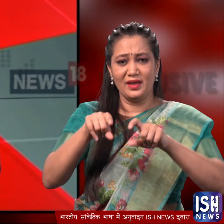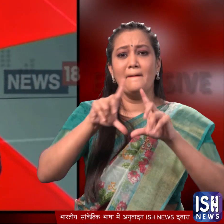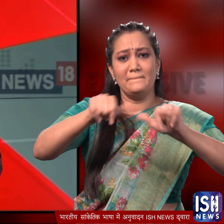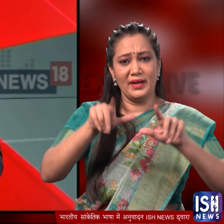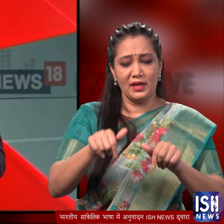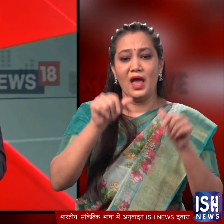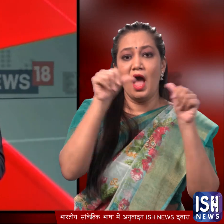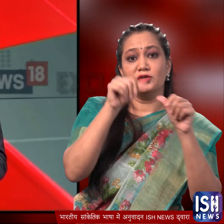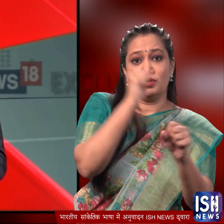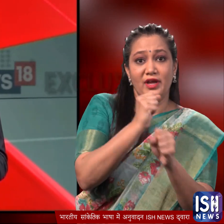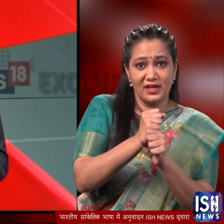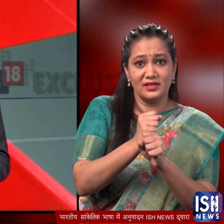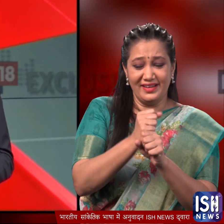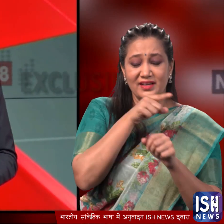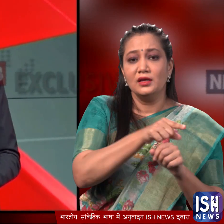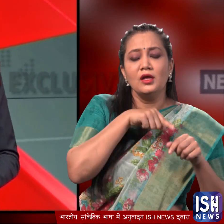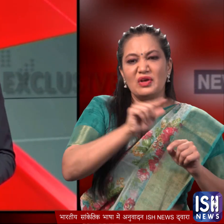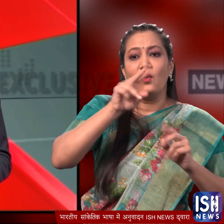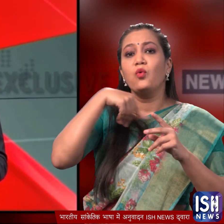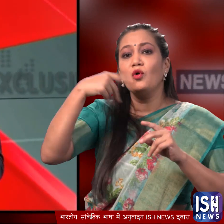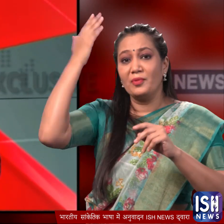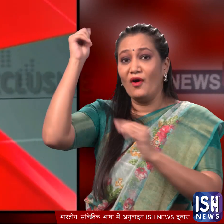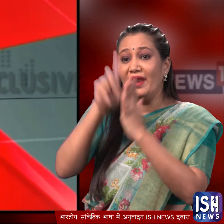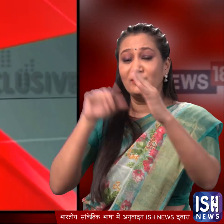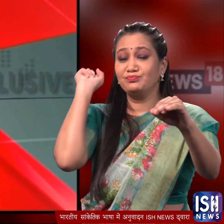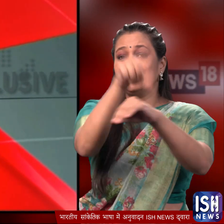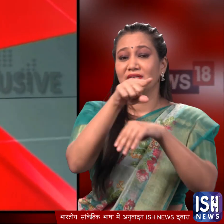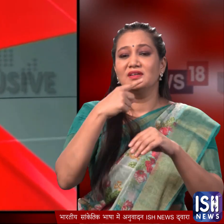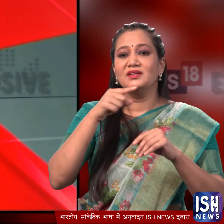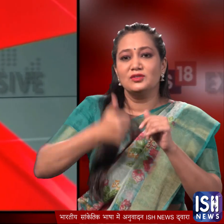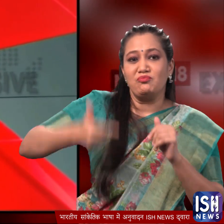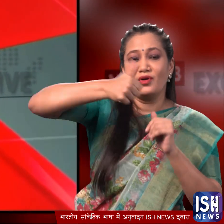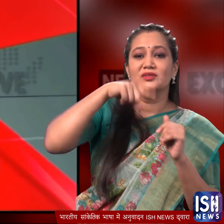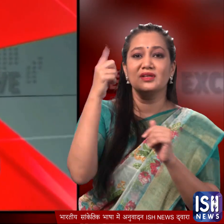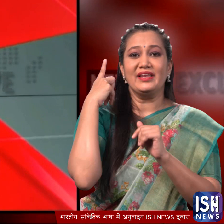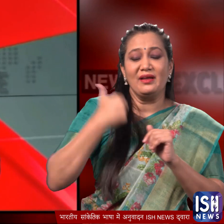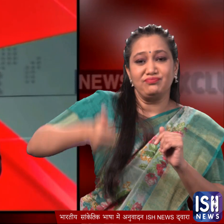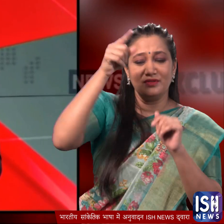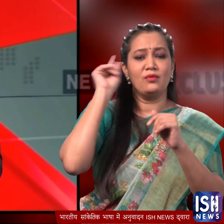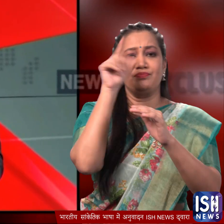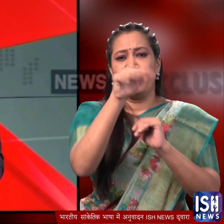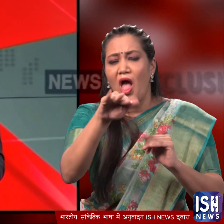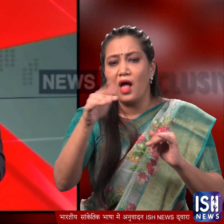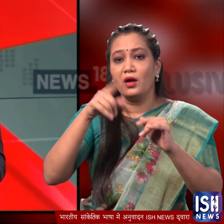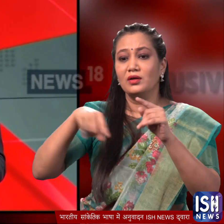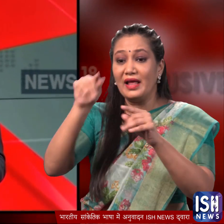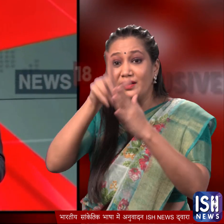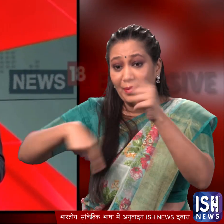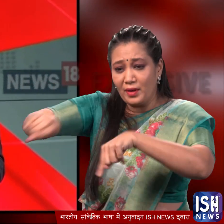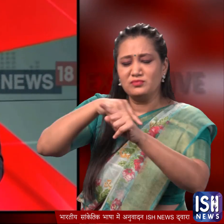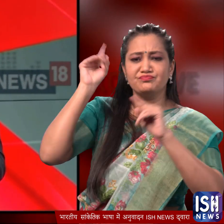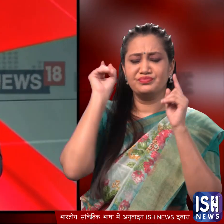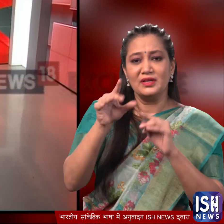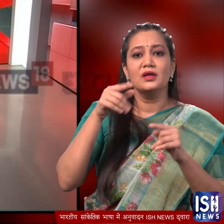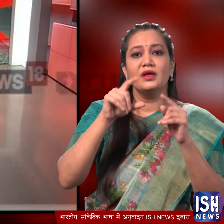में अशोक गहलोत उन नेताओं पर खूब बरसे जिन्होंने चिट्ठी लिखकर पार्टी आला कमान पर सवाल उठाए थे। न्यूज़ 18 के अरुण सिंह की रिपोर्ट